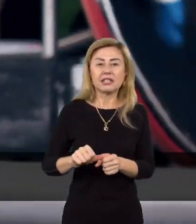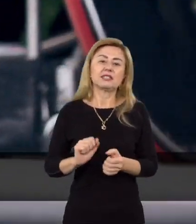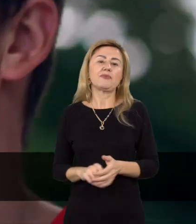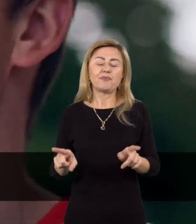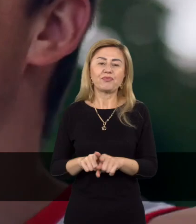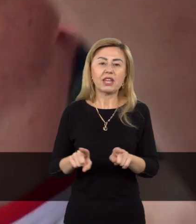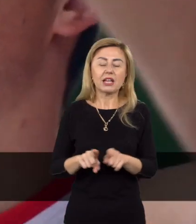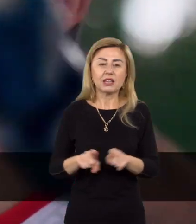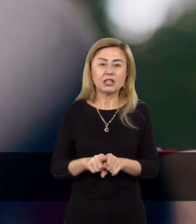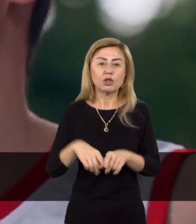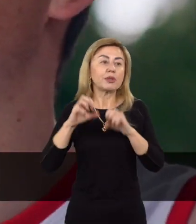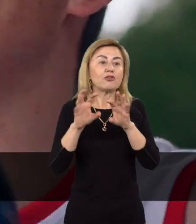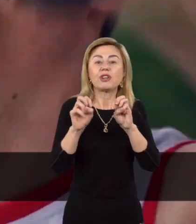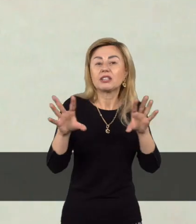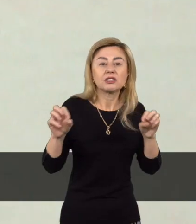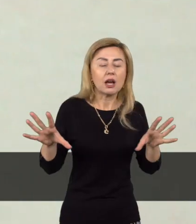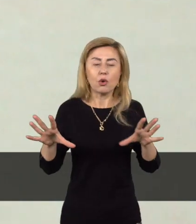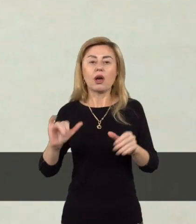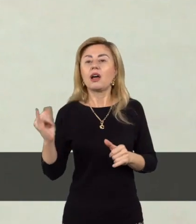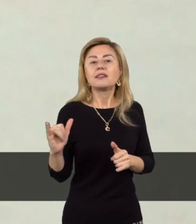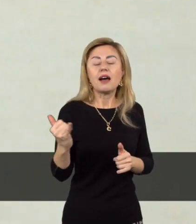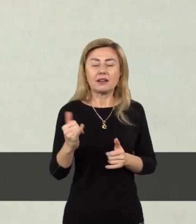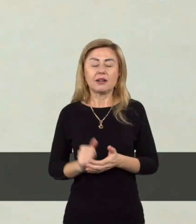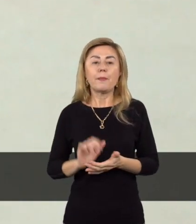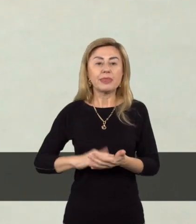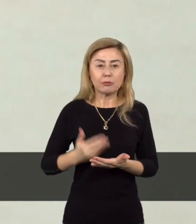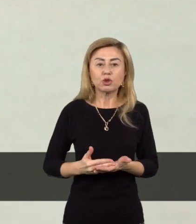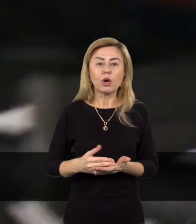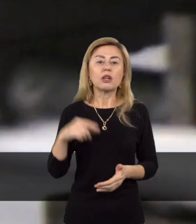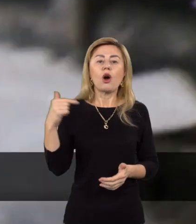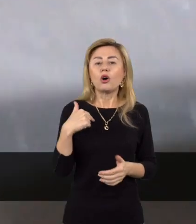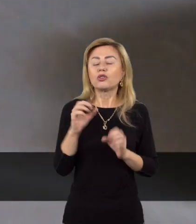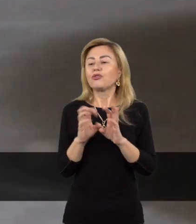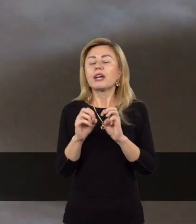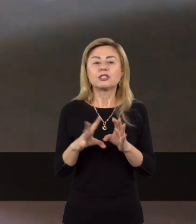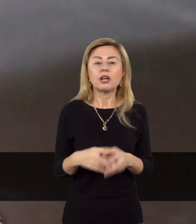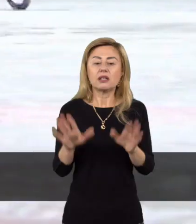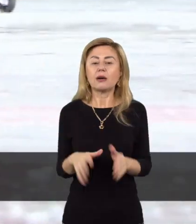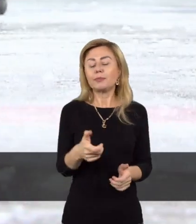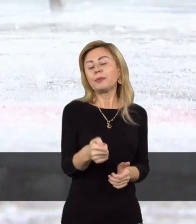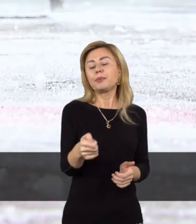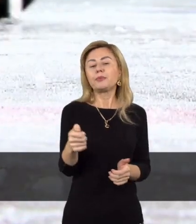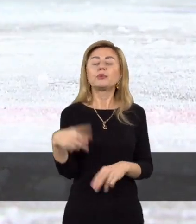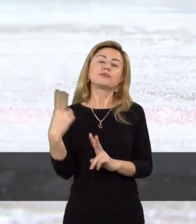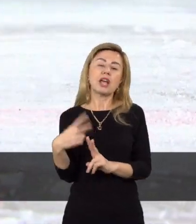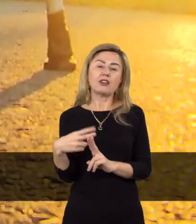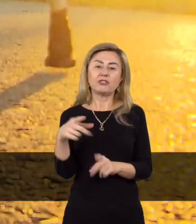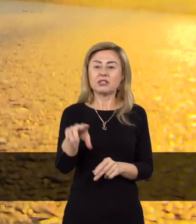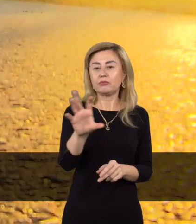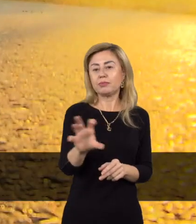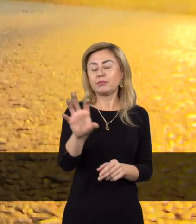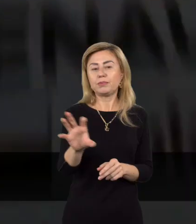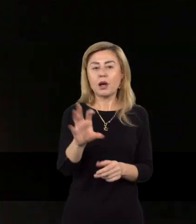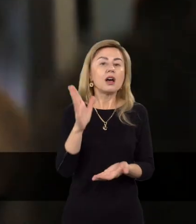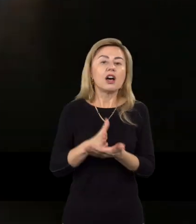z niepełnosprawnością, żeby o tym sporcie mówiły, tak? Bo nawet jeżeli oglądam sobie gazety, czy portale, czy telewizję, to jest podział tego, że mówimy